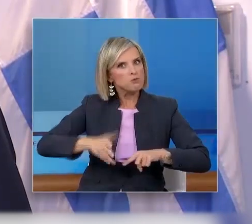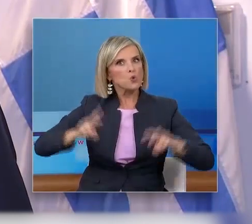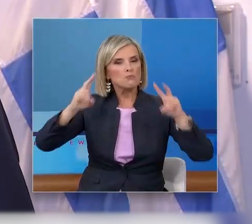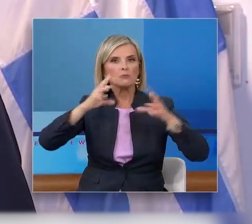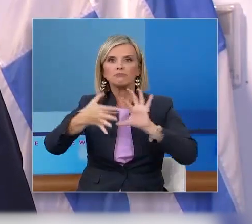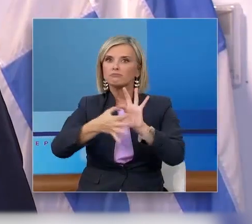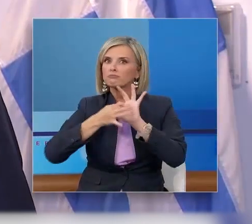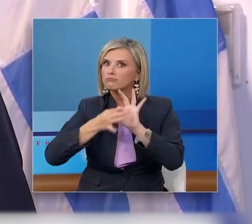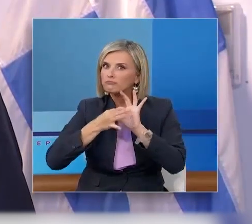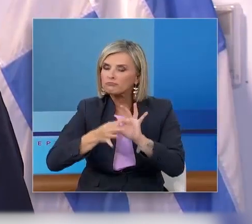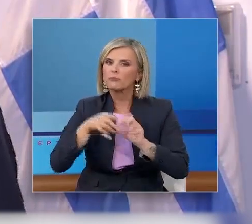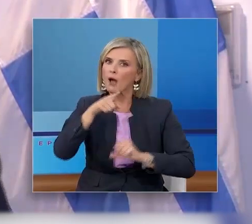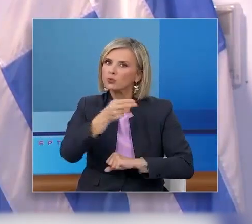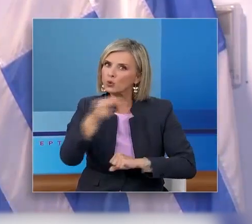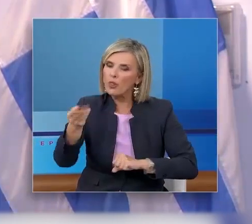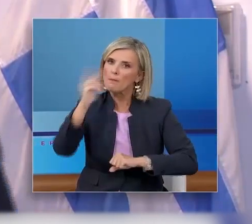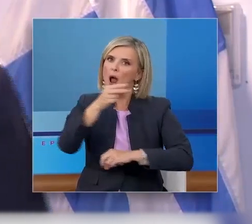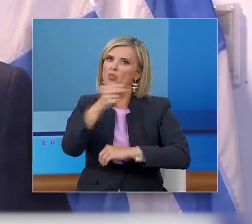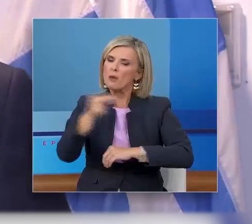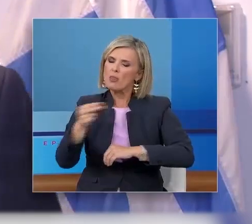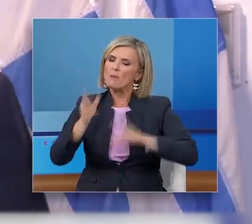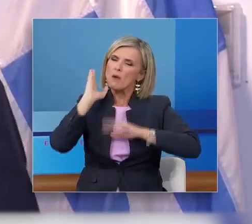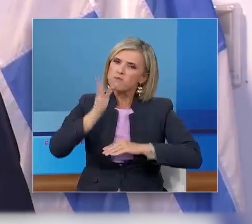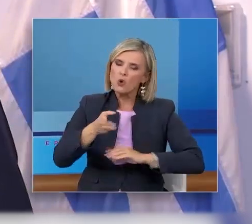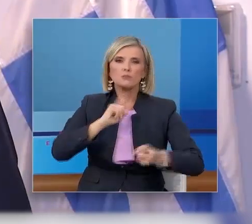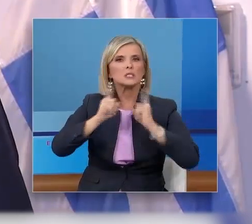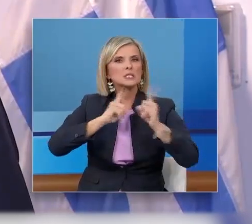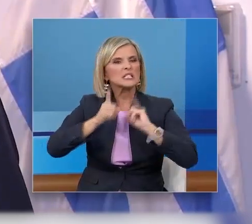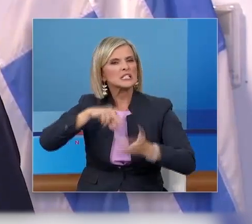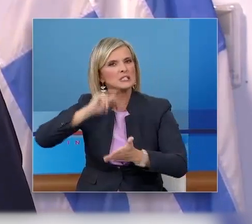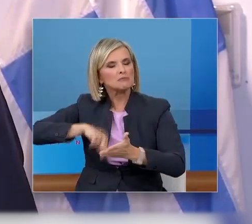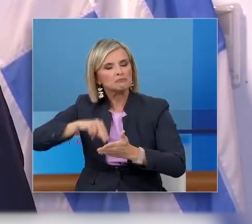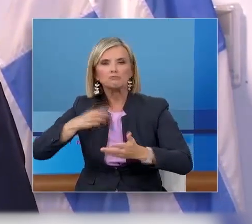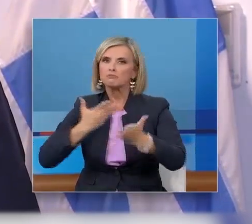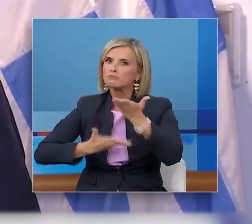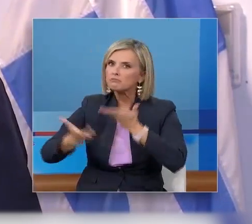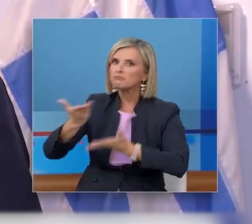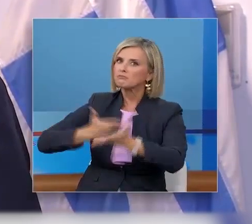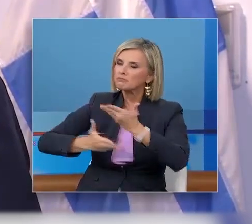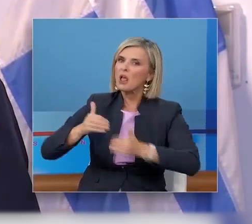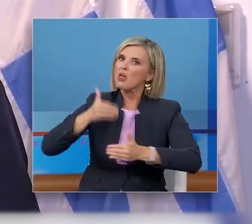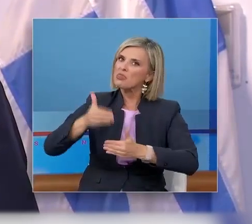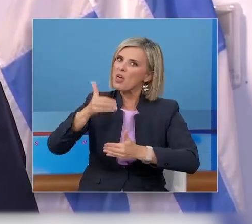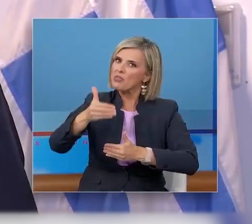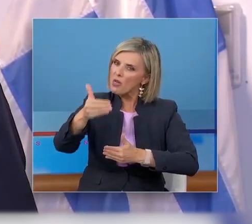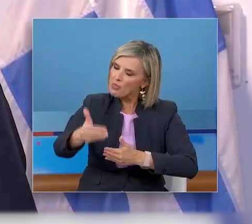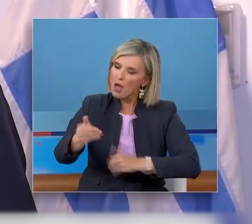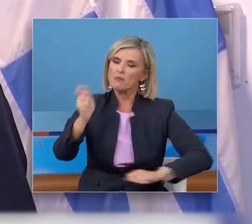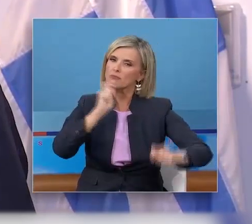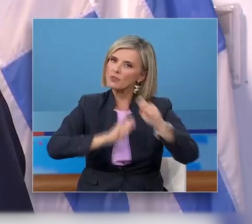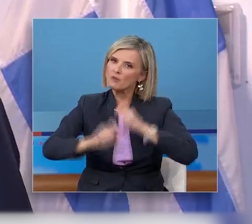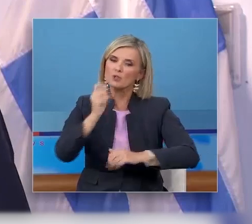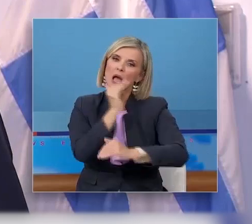ώστε να τύχει αντικείμενο και κάποιων συγκεκριμένων συμφωνιών οι οποίες θα υπογραφούν στα πλαίσια του ανώτατου